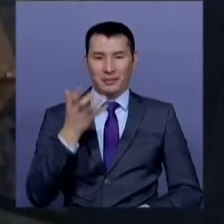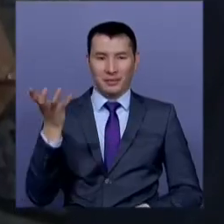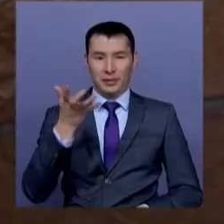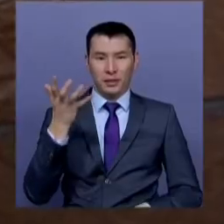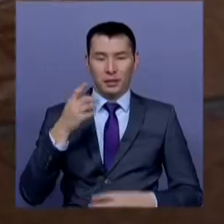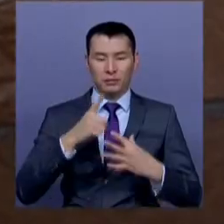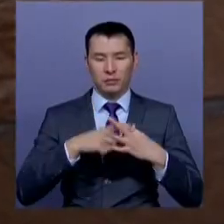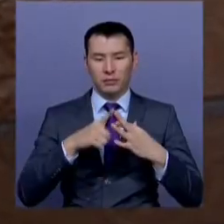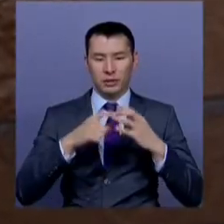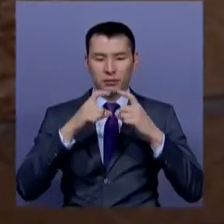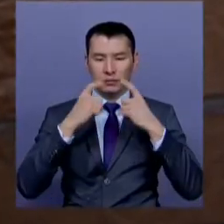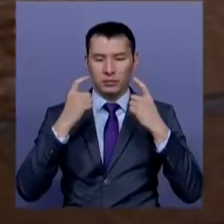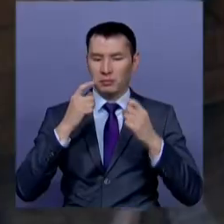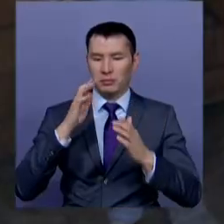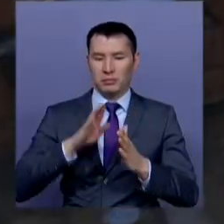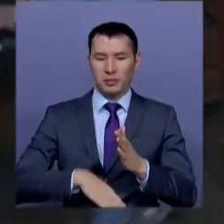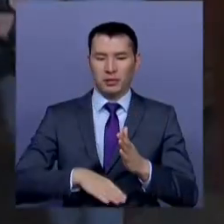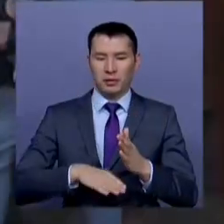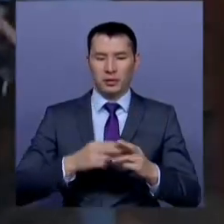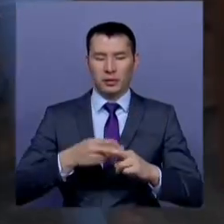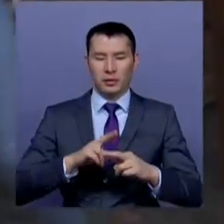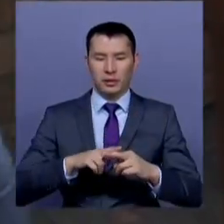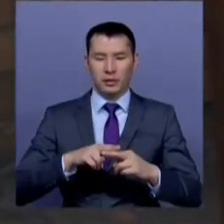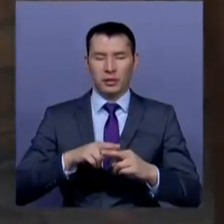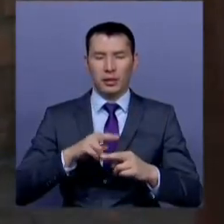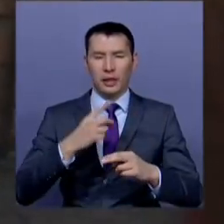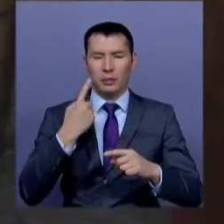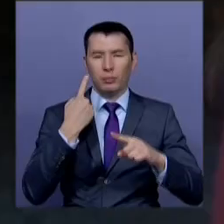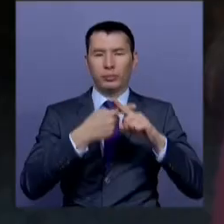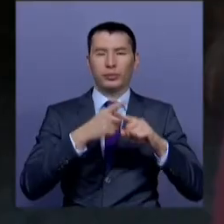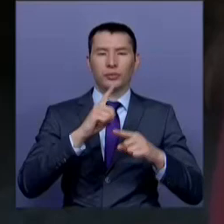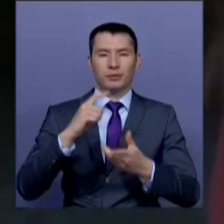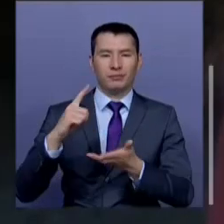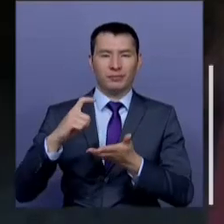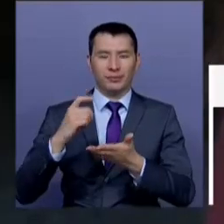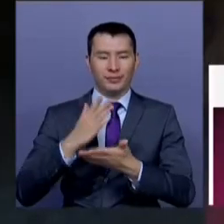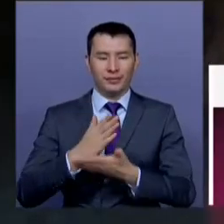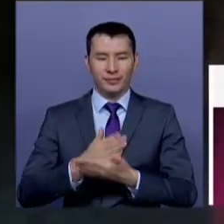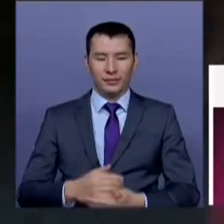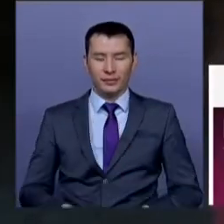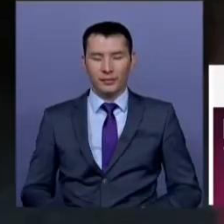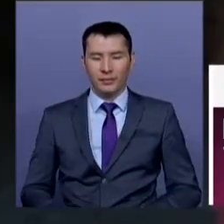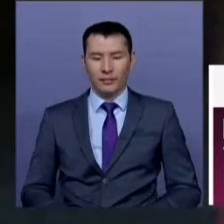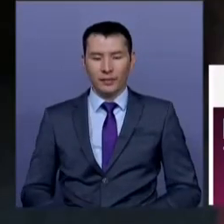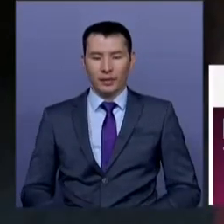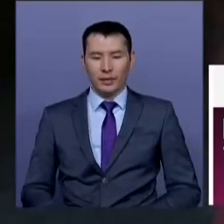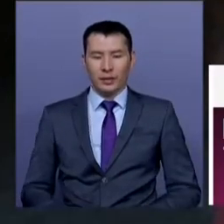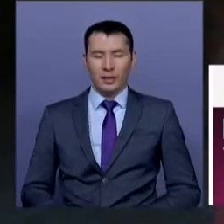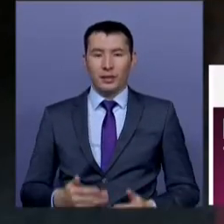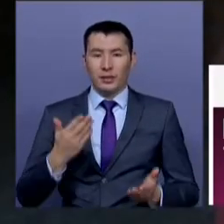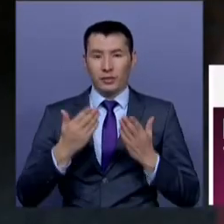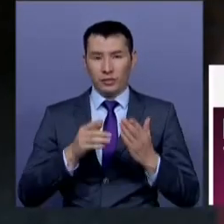без средств индивидуальной защиты. Единственный зачет – наличие антисептика. Если действительно персонал сам не соблюдает